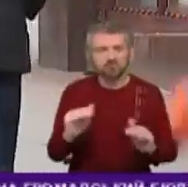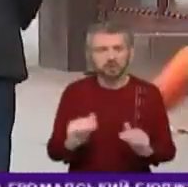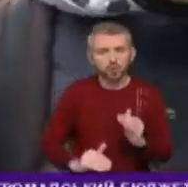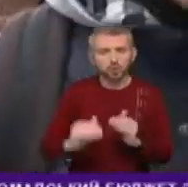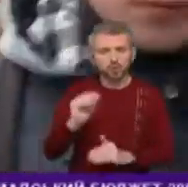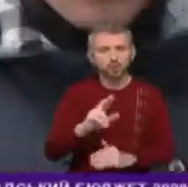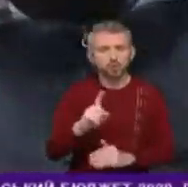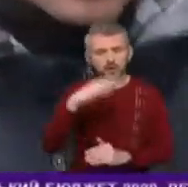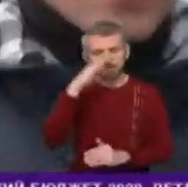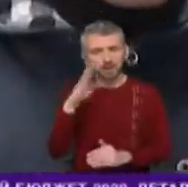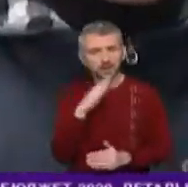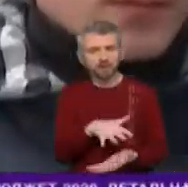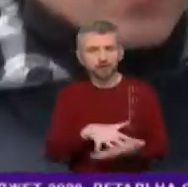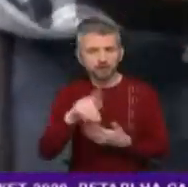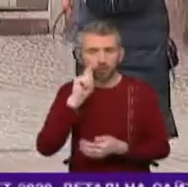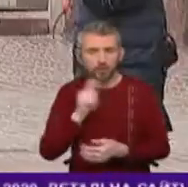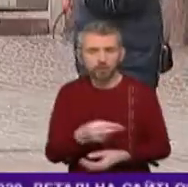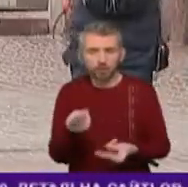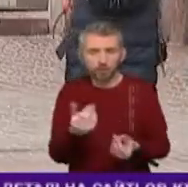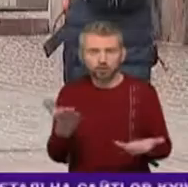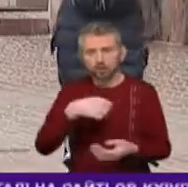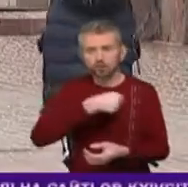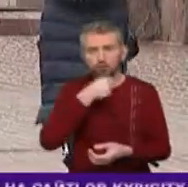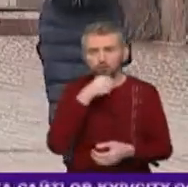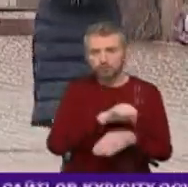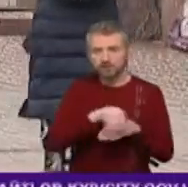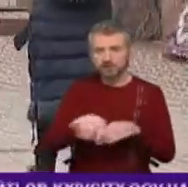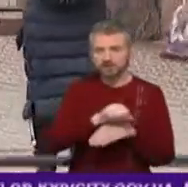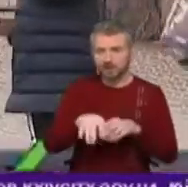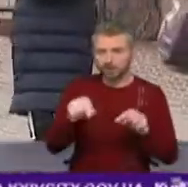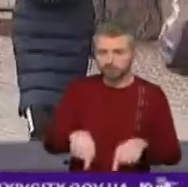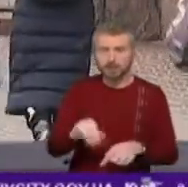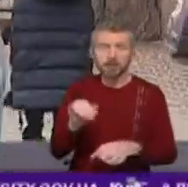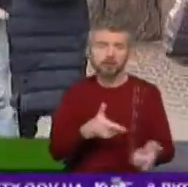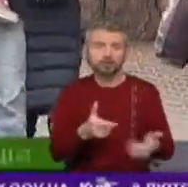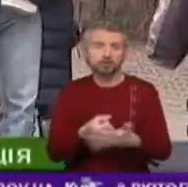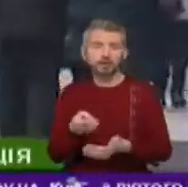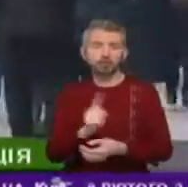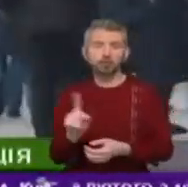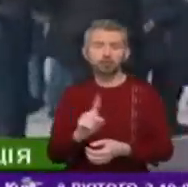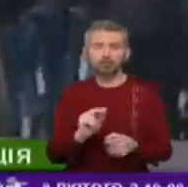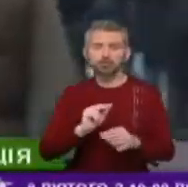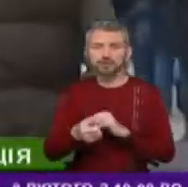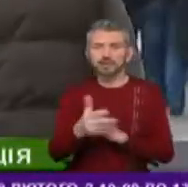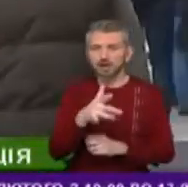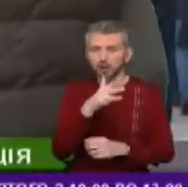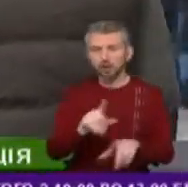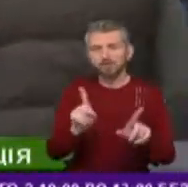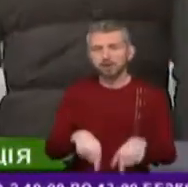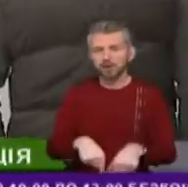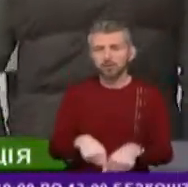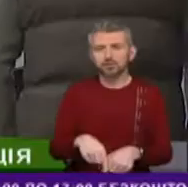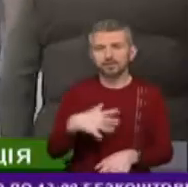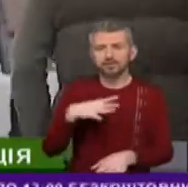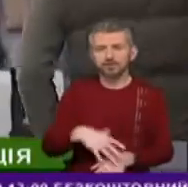без батьків, витрачаючи в Україні кошти, які дорослі надсилають їм. І готуються до того, що за декілька років також